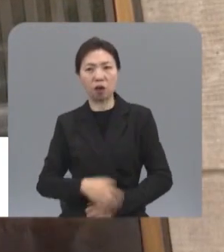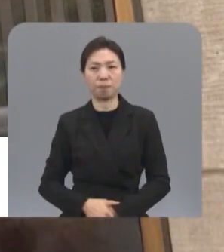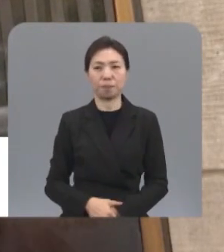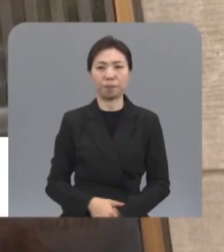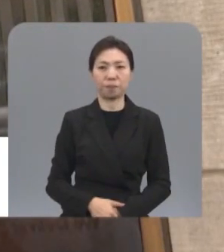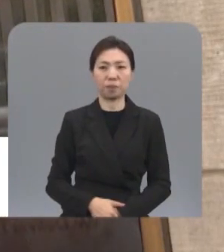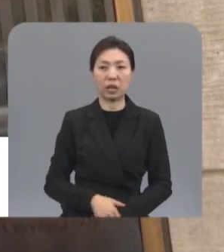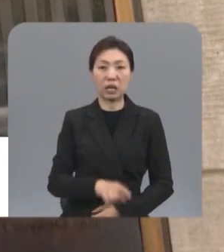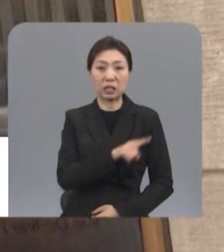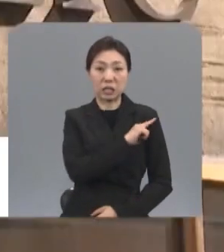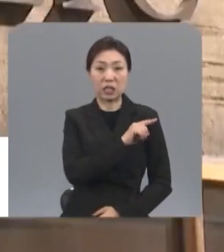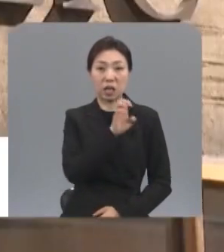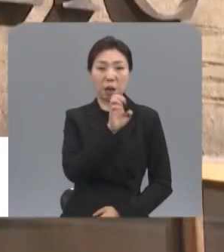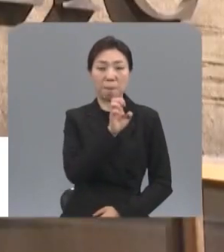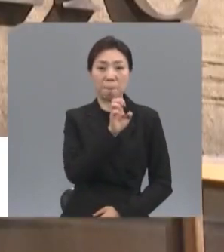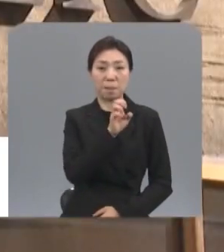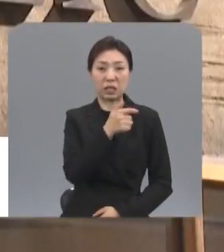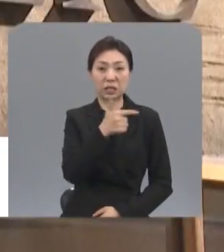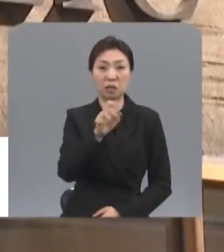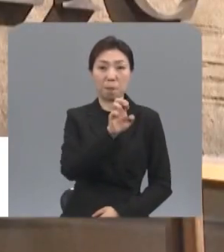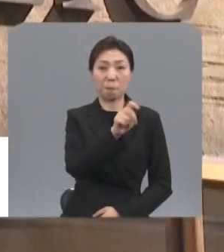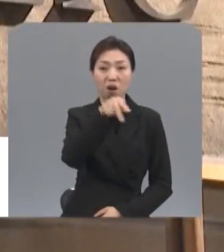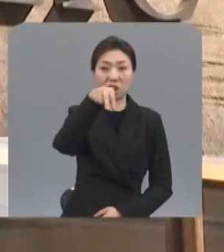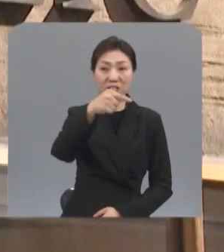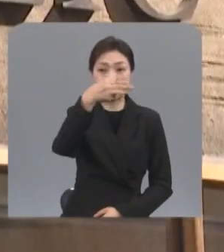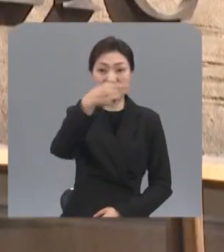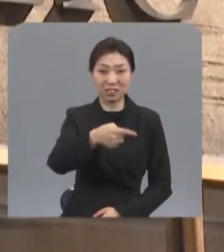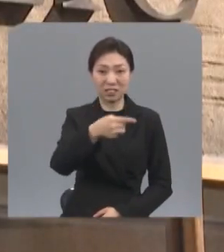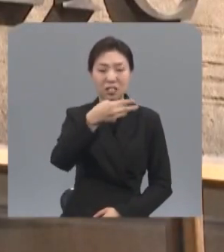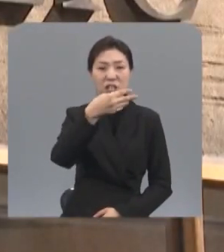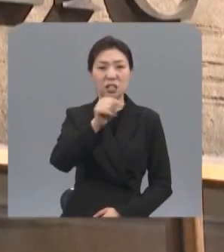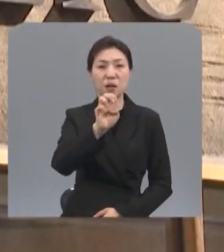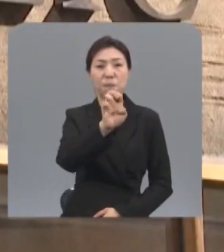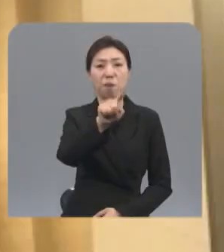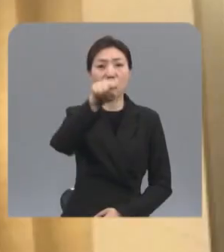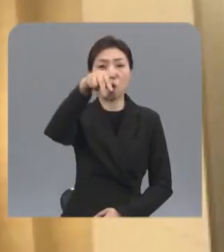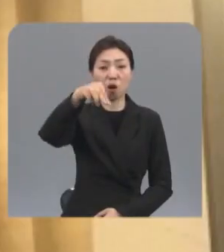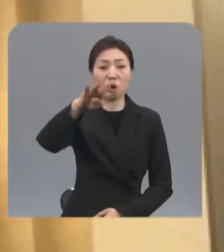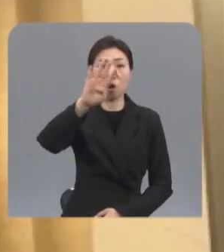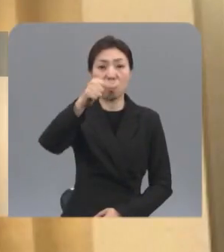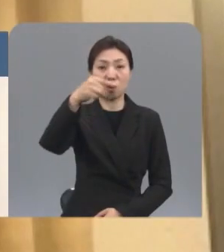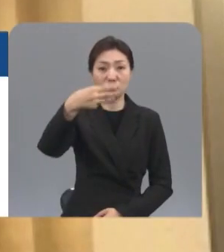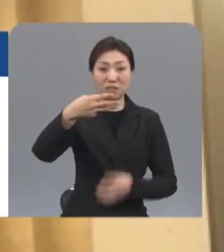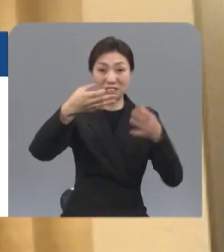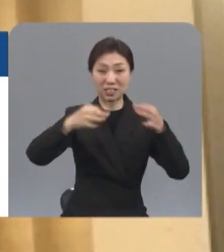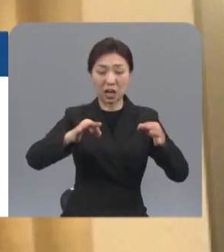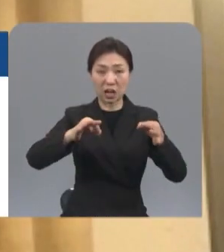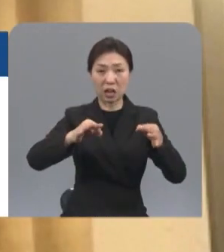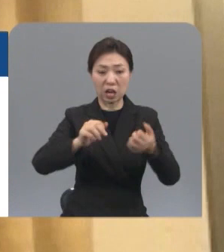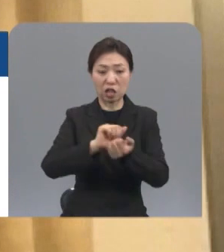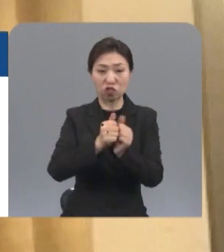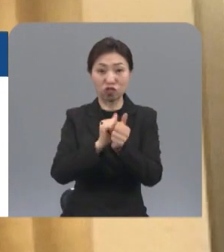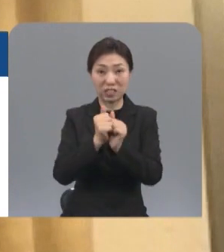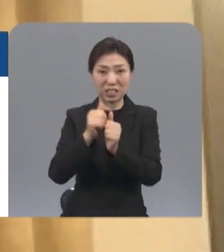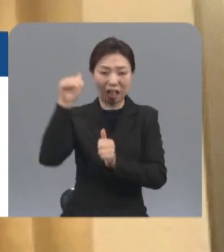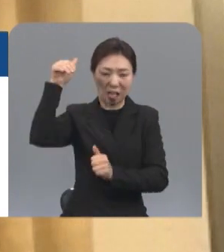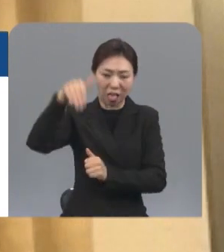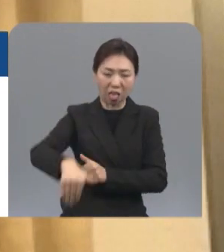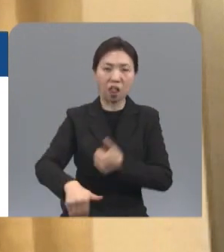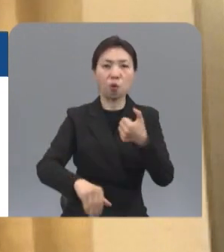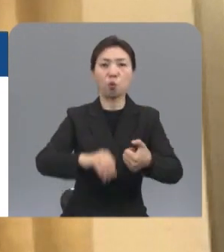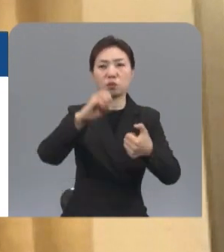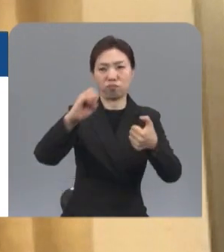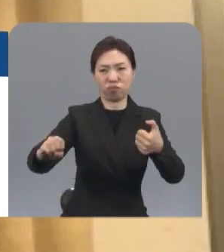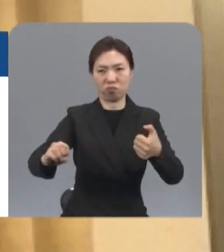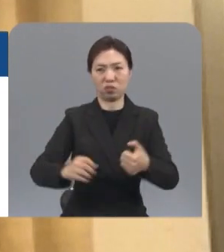퍼스트 리퍼블릭 은행은 오늘도 주가가 50% 가까이 빠졌습니다. First Republic is an interesting example